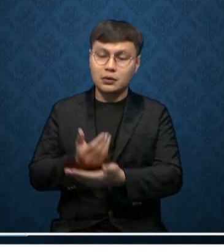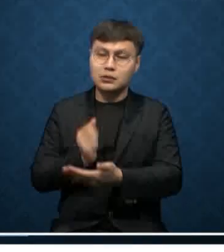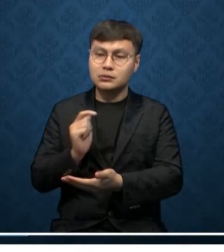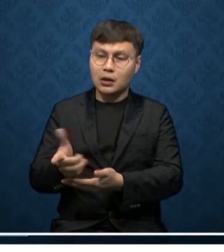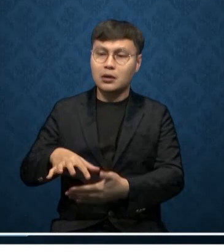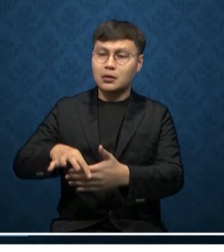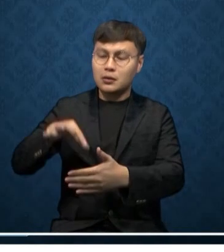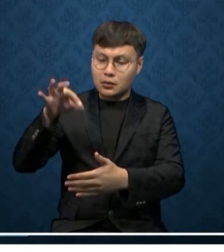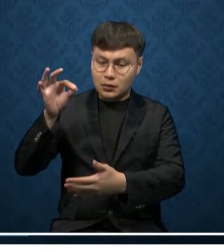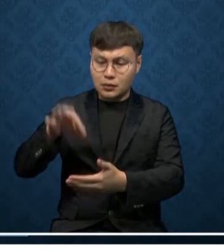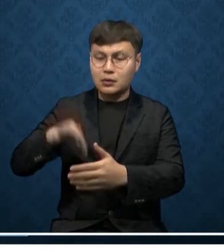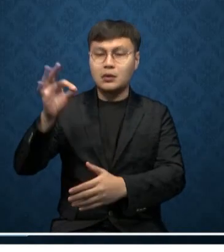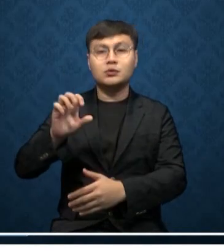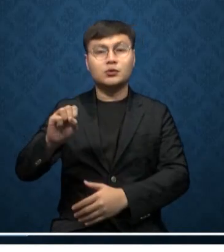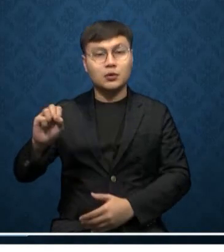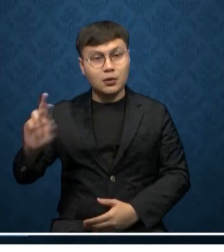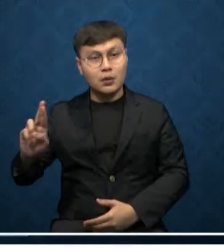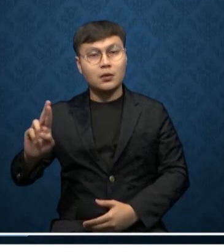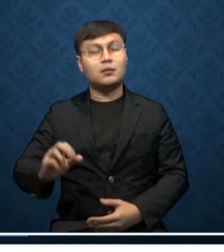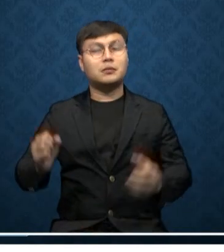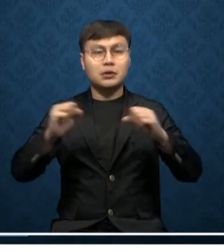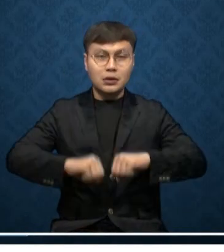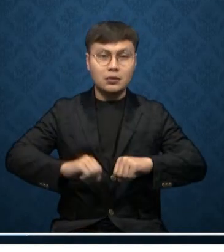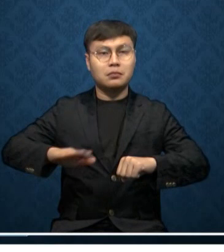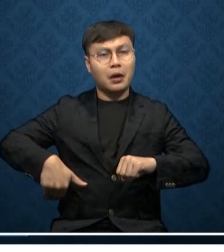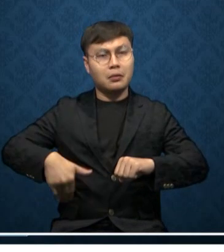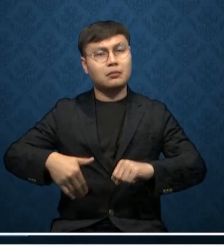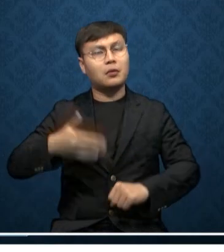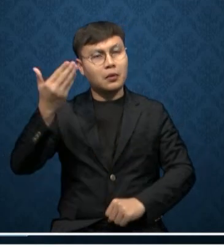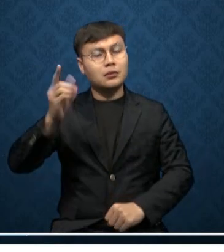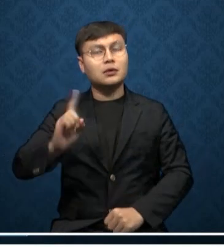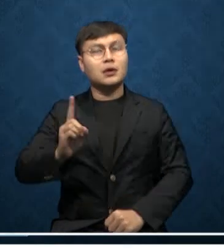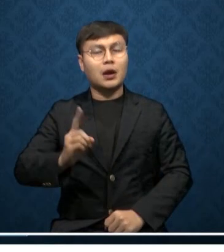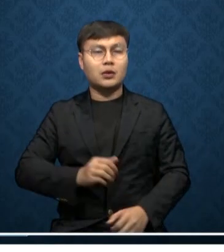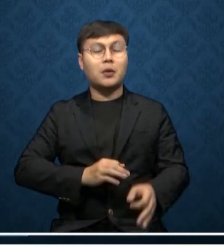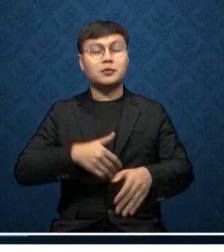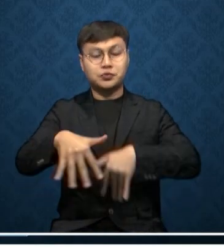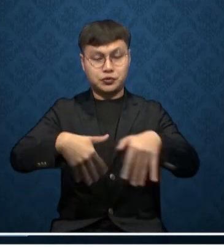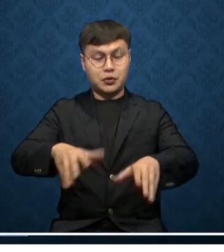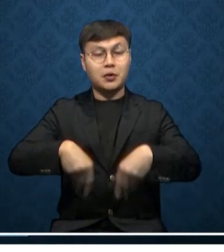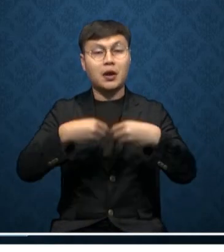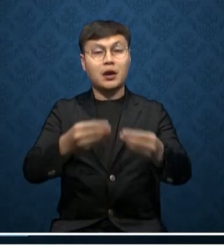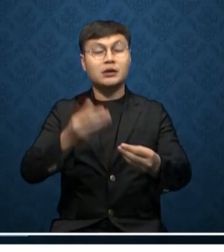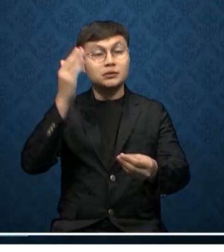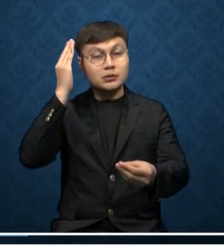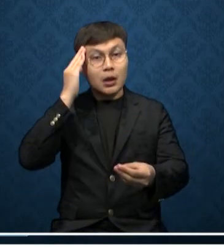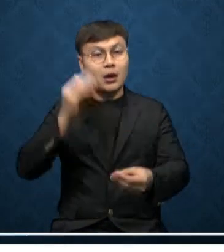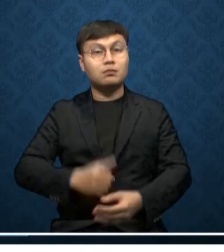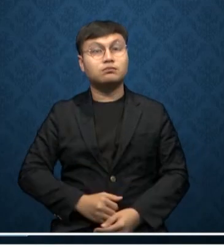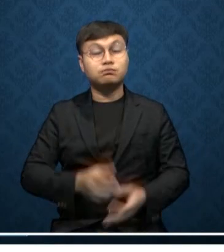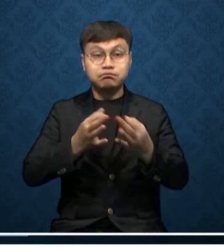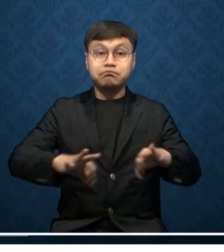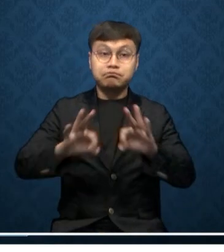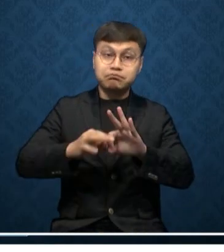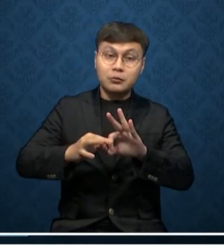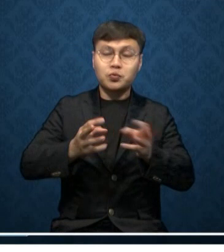ประชามติในเนื้อหาก่อนหลังอย่างไรเนี่ยต้องแจกแจงให้ประชาชนได้เห็นชัดเจนจำเป็นมยมีวิธีการ